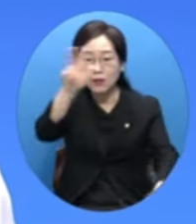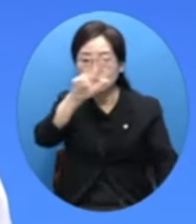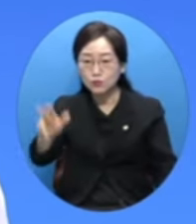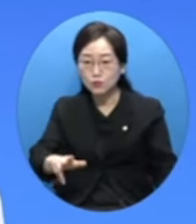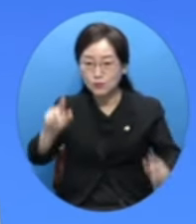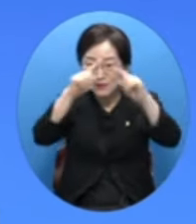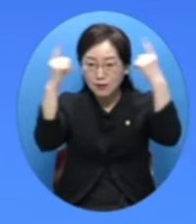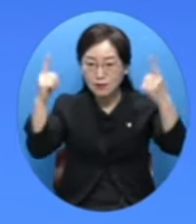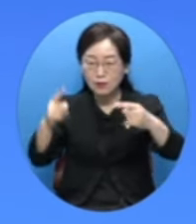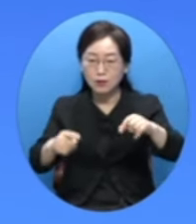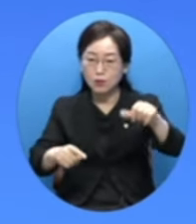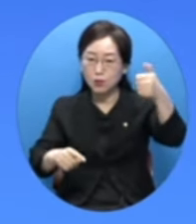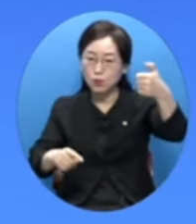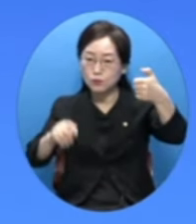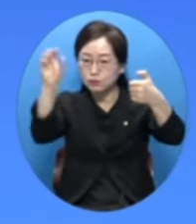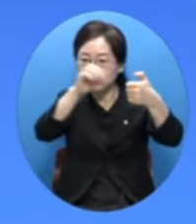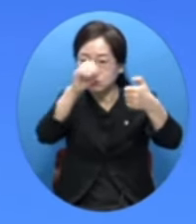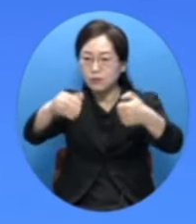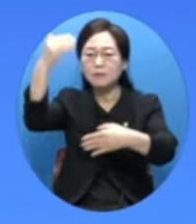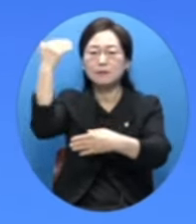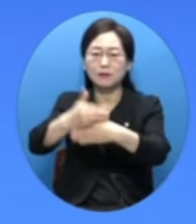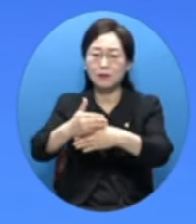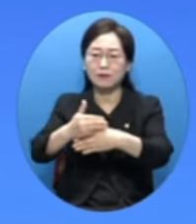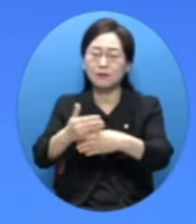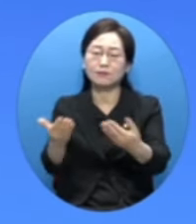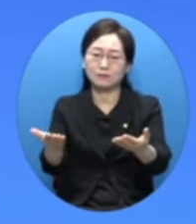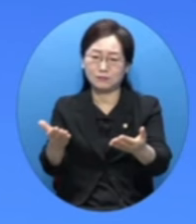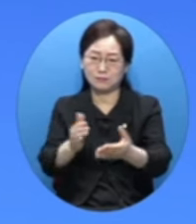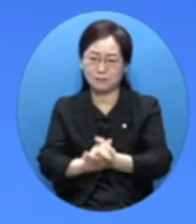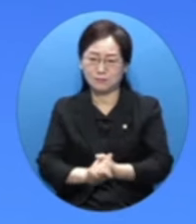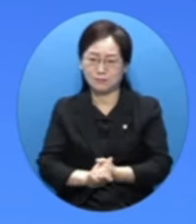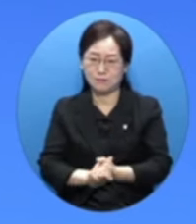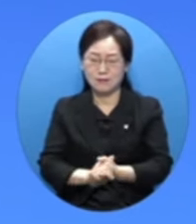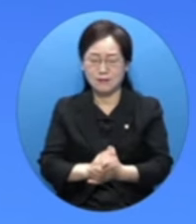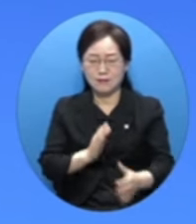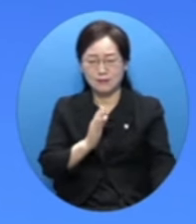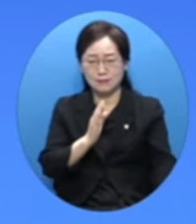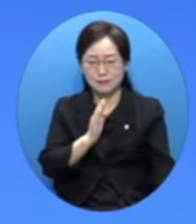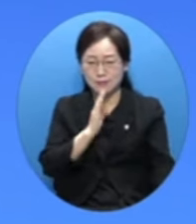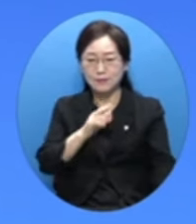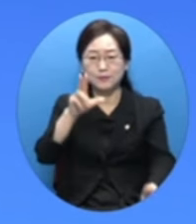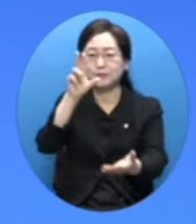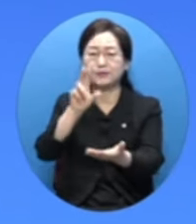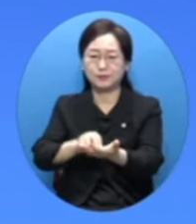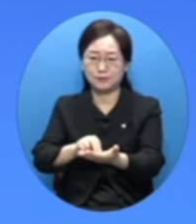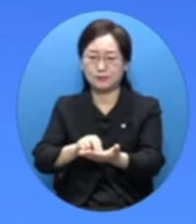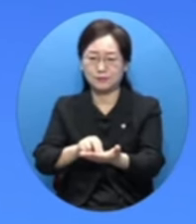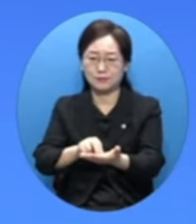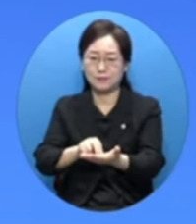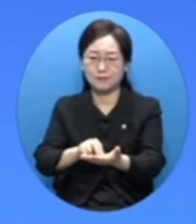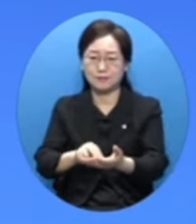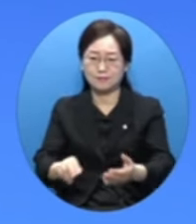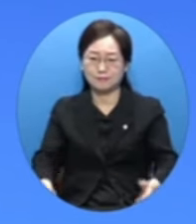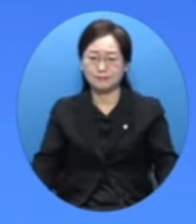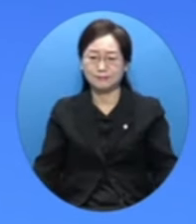절반 이상은 다 돼야 된다고 하는 그러한 큰 문제를 우리가 안고 있습니다.